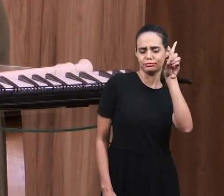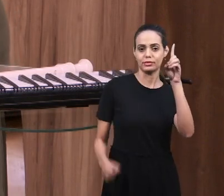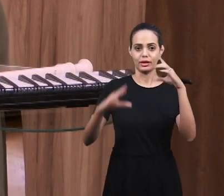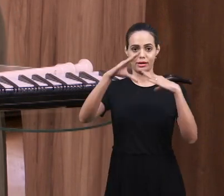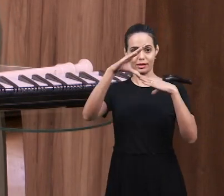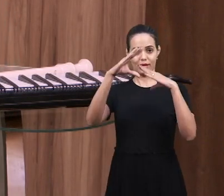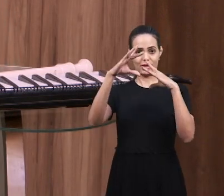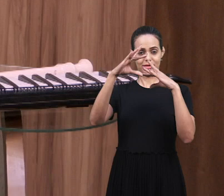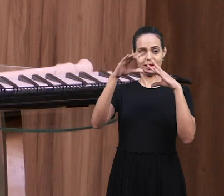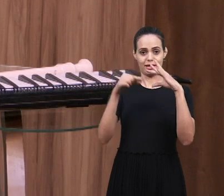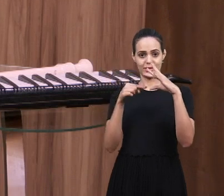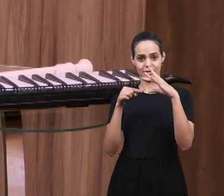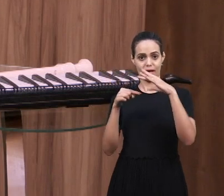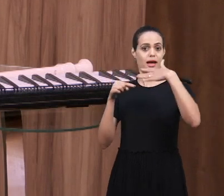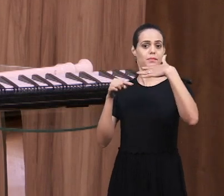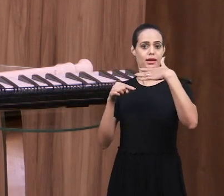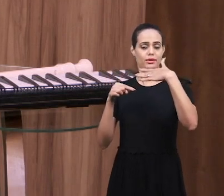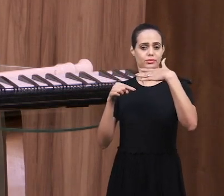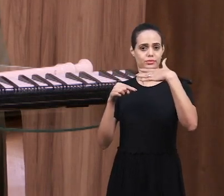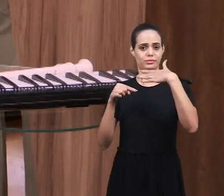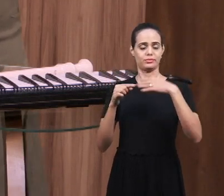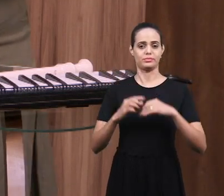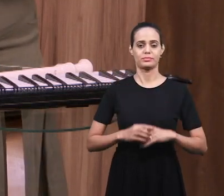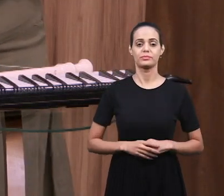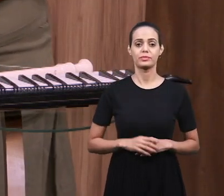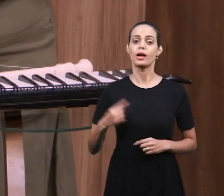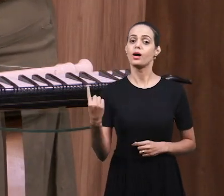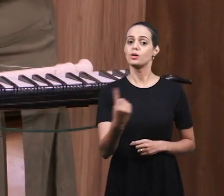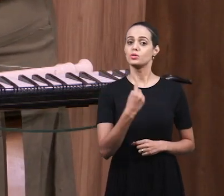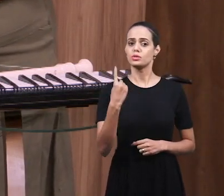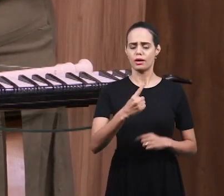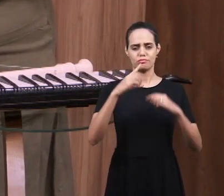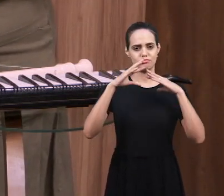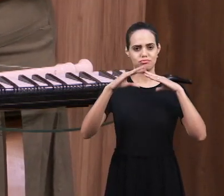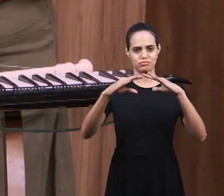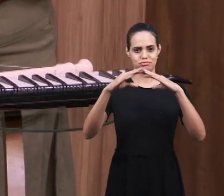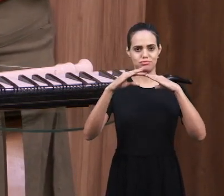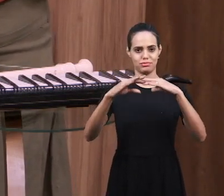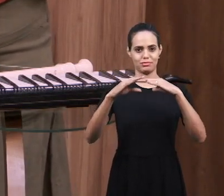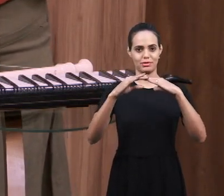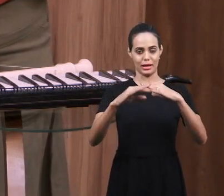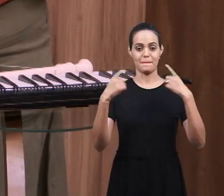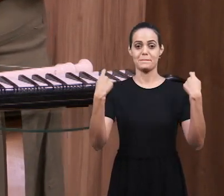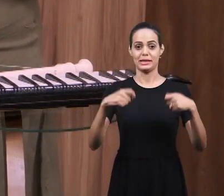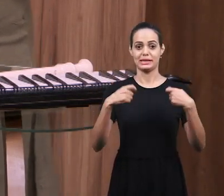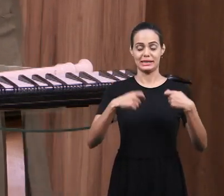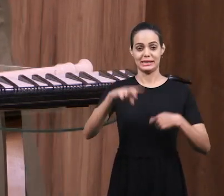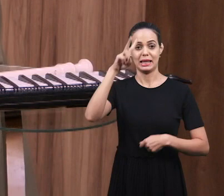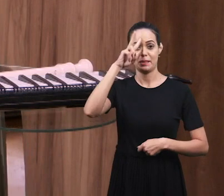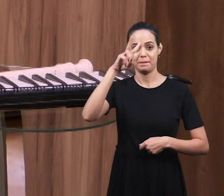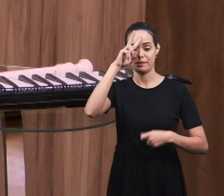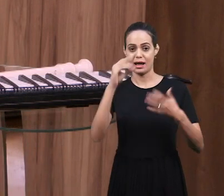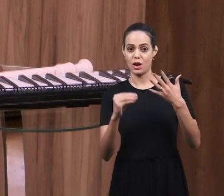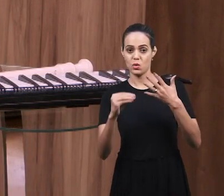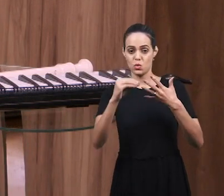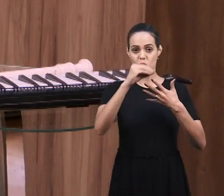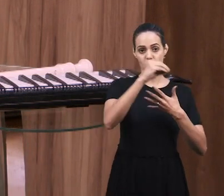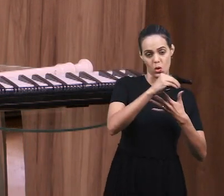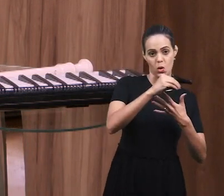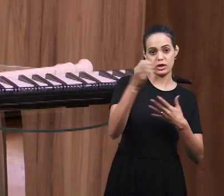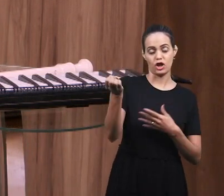trou de derrière va être ouvert. Mais afin qu'on puisse jouer cette louange, nous avons besoin d'apprendre 2 notes